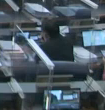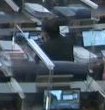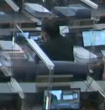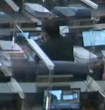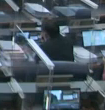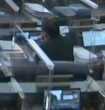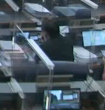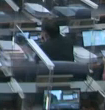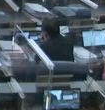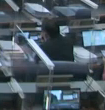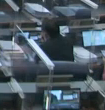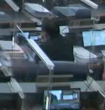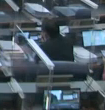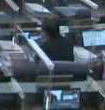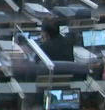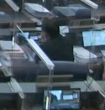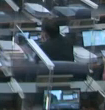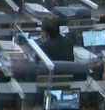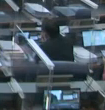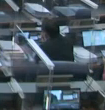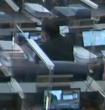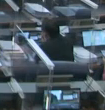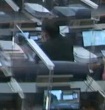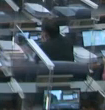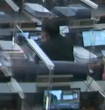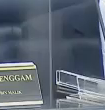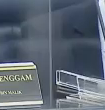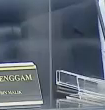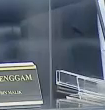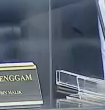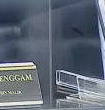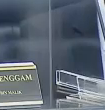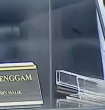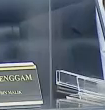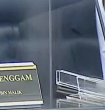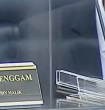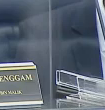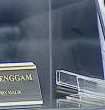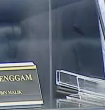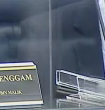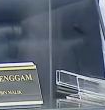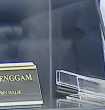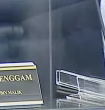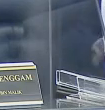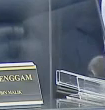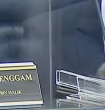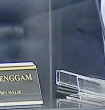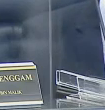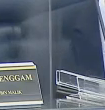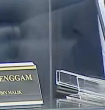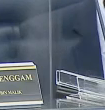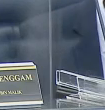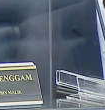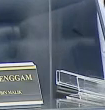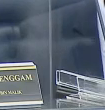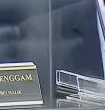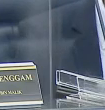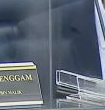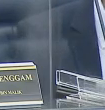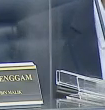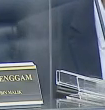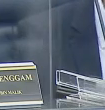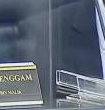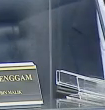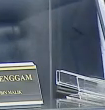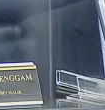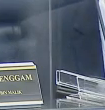kita kenal avenida SBY bukan kembali ke kampus tetapi mereka perlu ditempatkan industri ataupun pakai intensif dan lain